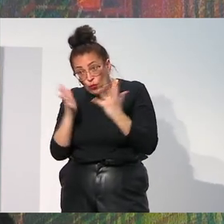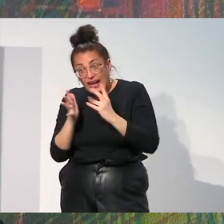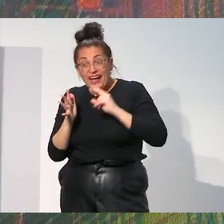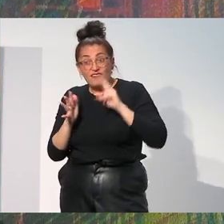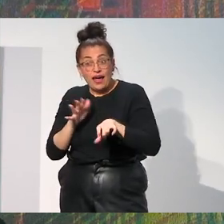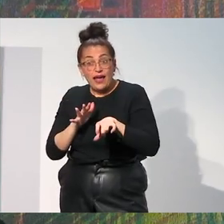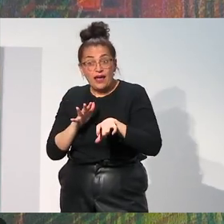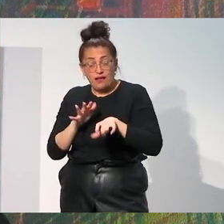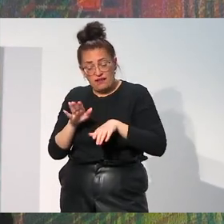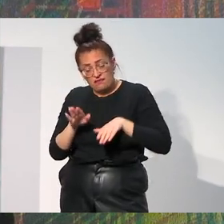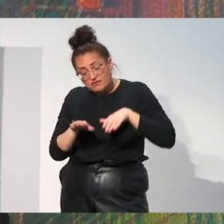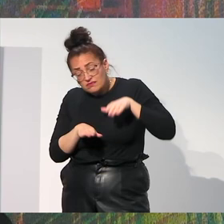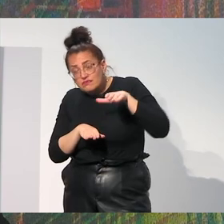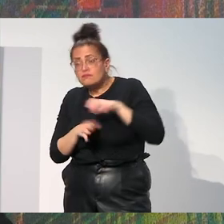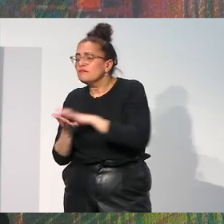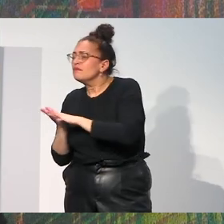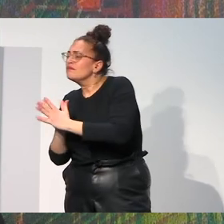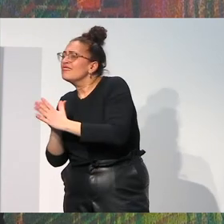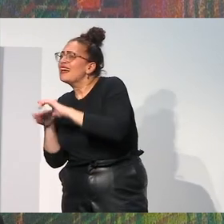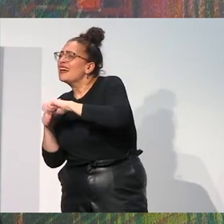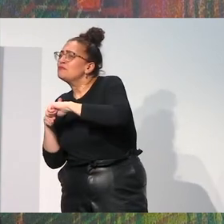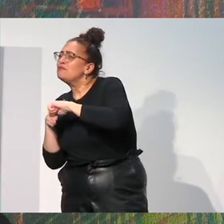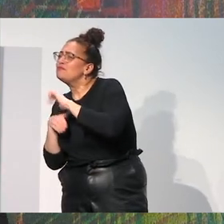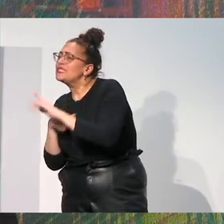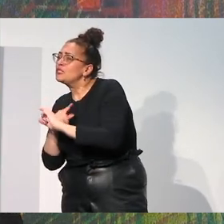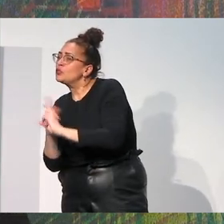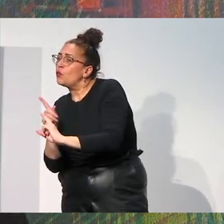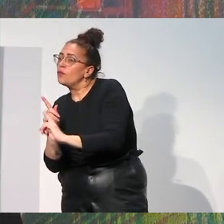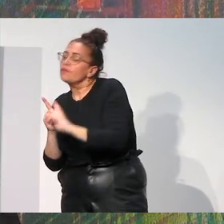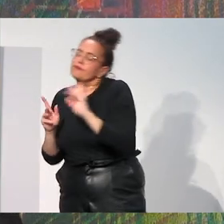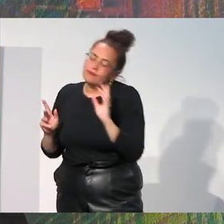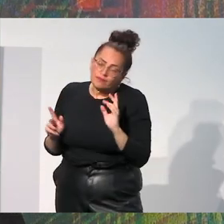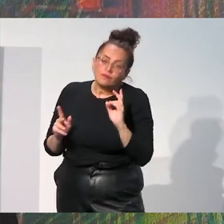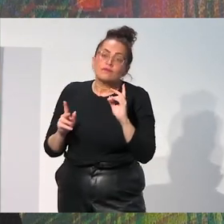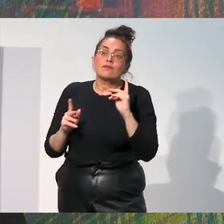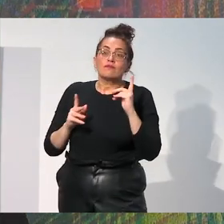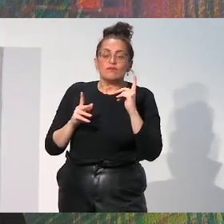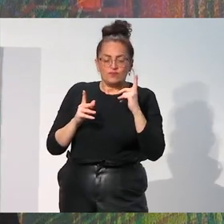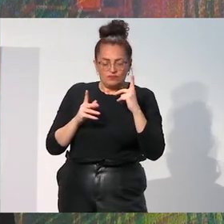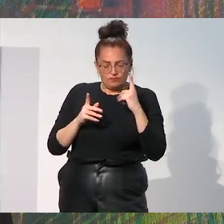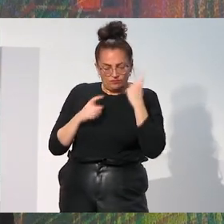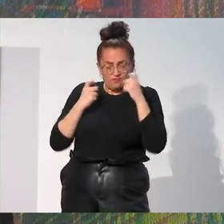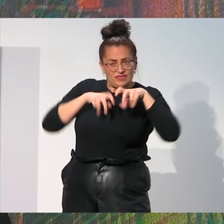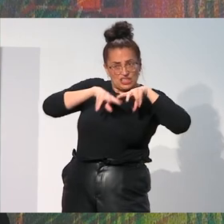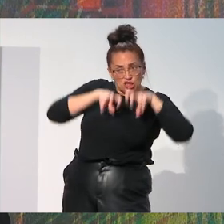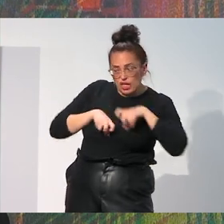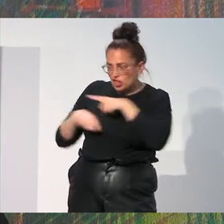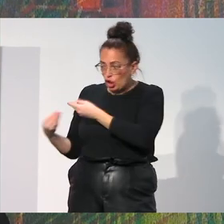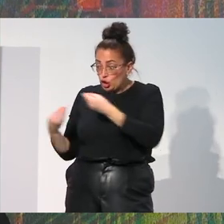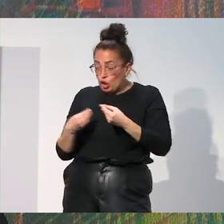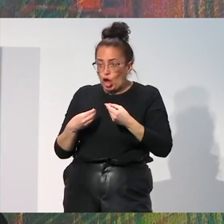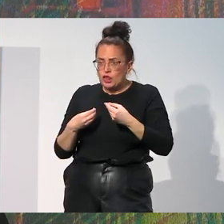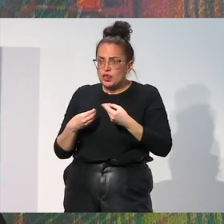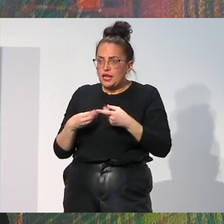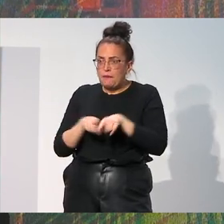la transformation des espèces. C'est même quelque chose qui l'a freiné à un moment. S'il y a des questions là-dessus, je pourrais y répondre. Mais là, ce qui est central, c'est l'idée